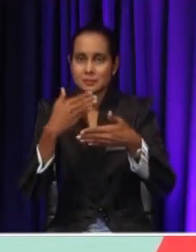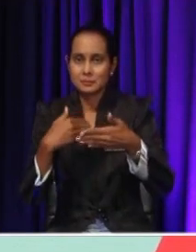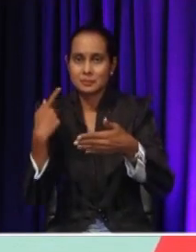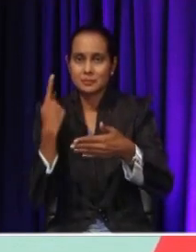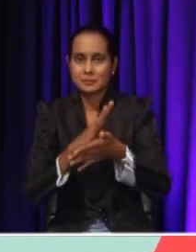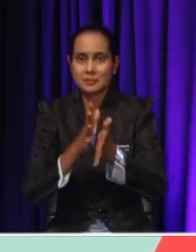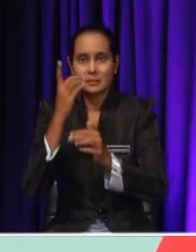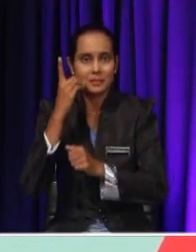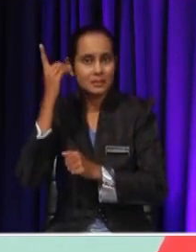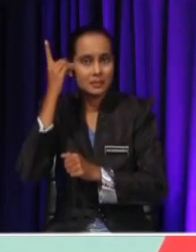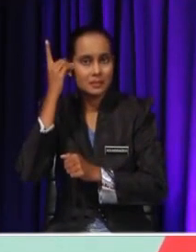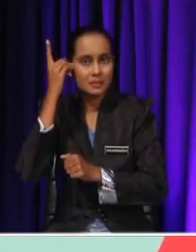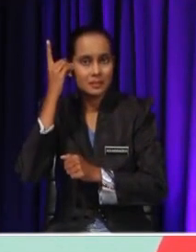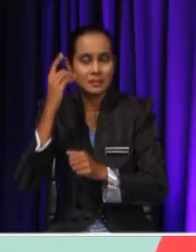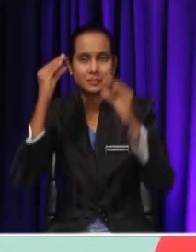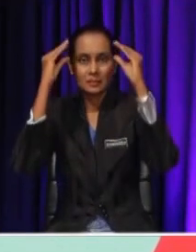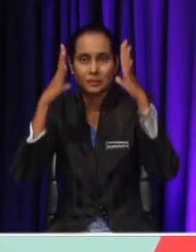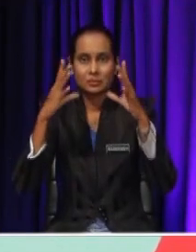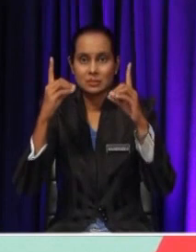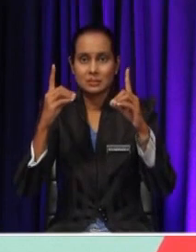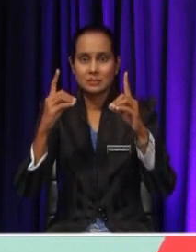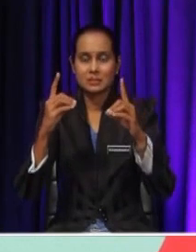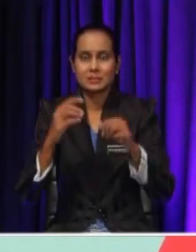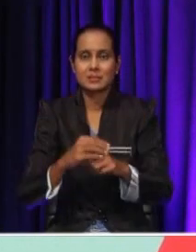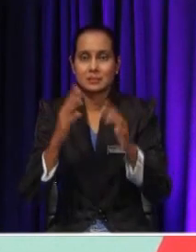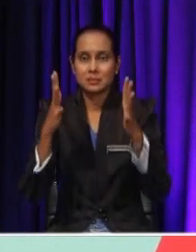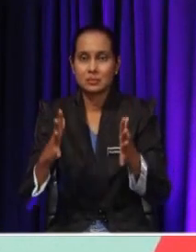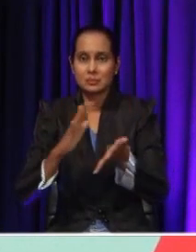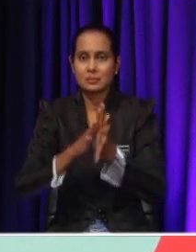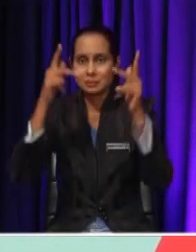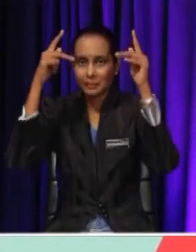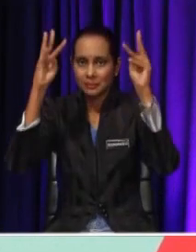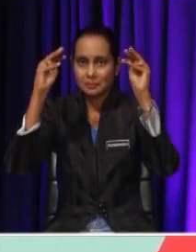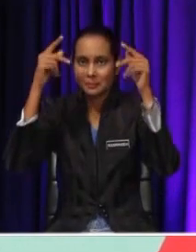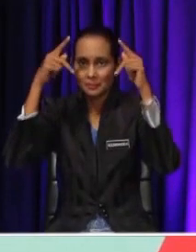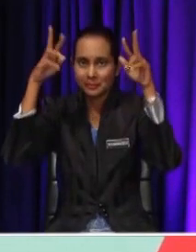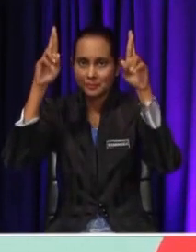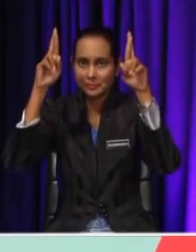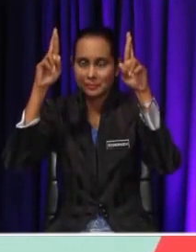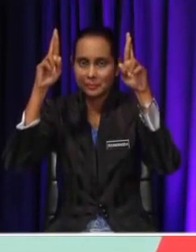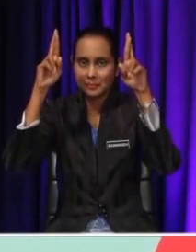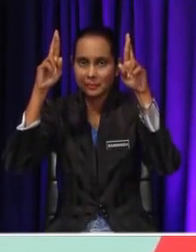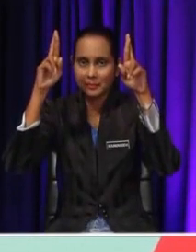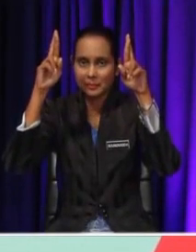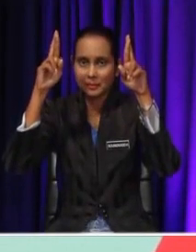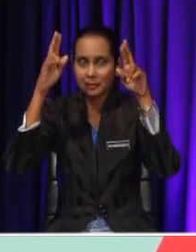menjadi dewasa guru mendidik seseorang menjadi peradangan materi presiden ulang